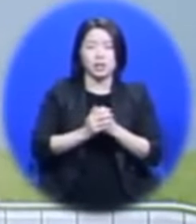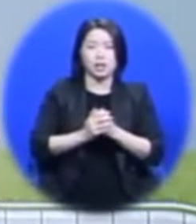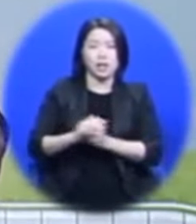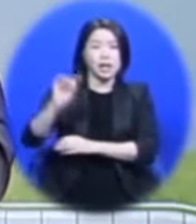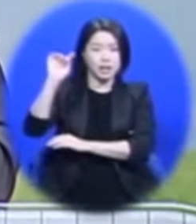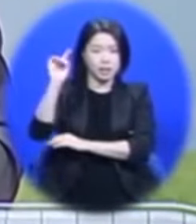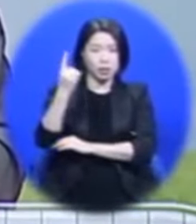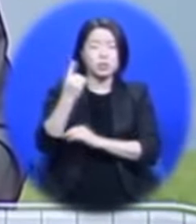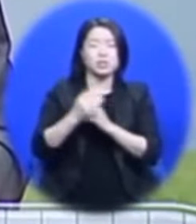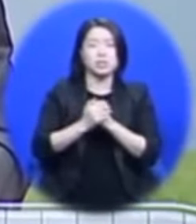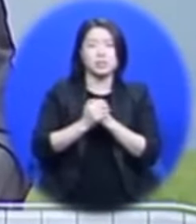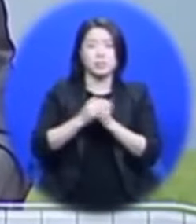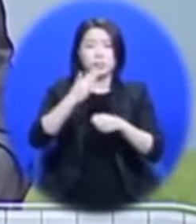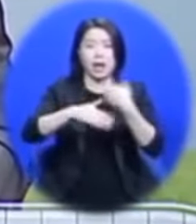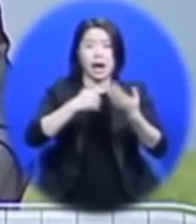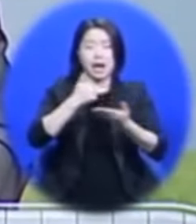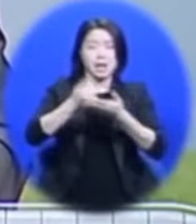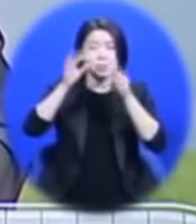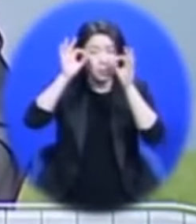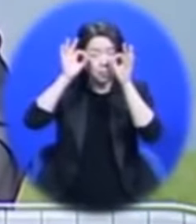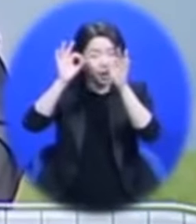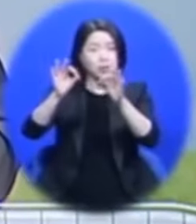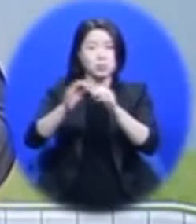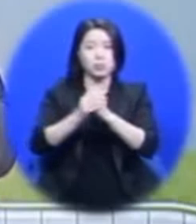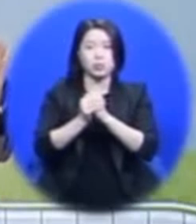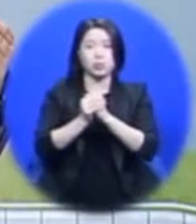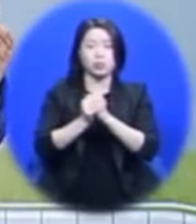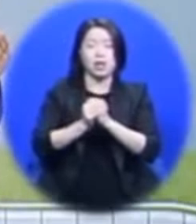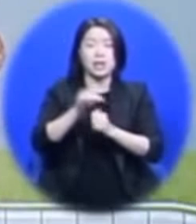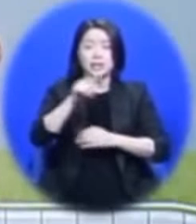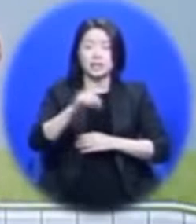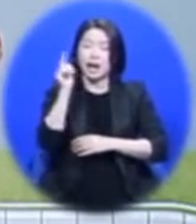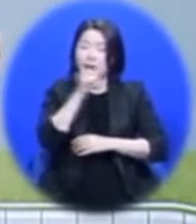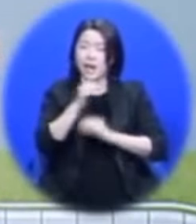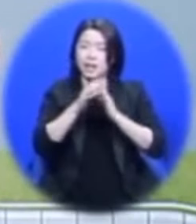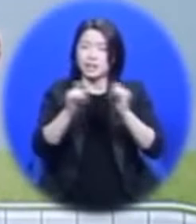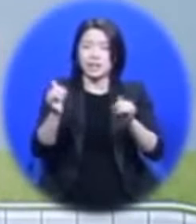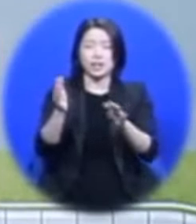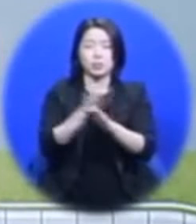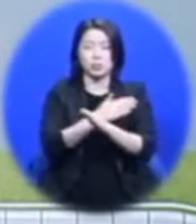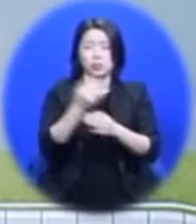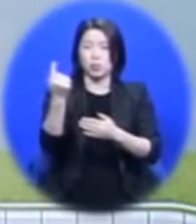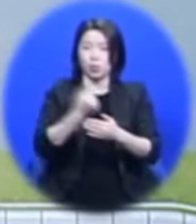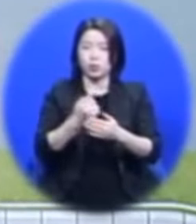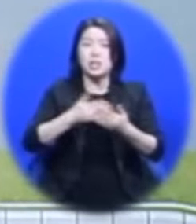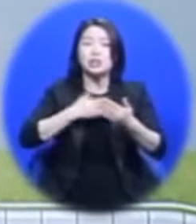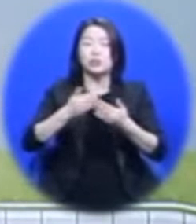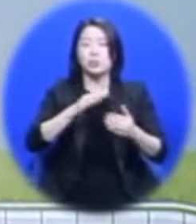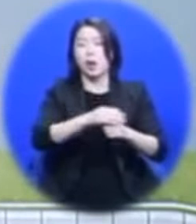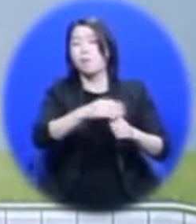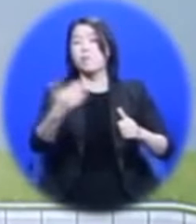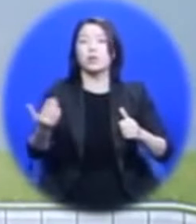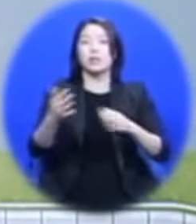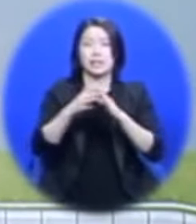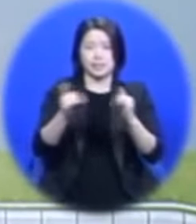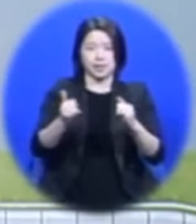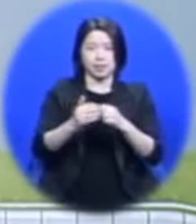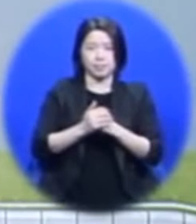다윗은 하나님을 바라봄으로 그가 악한 사람들로부터 오는 두려움에서 벗어난